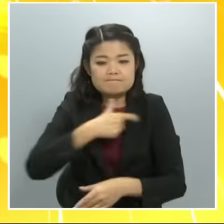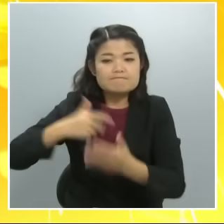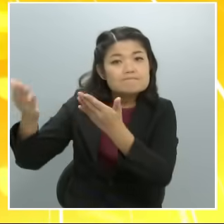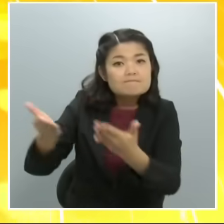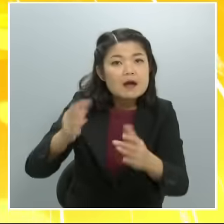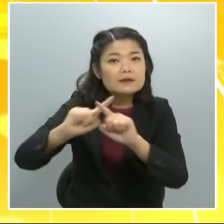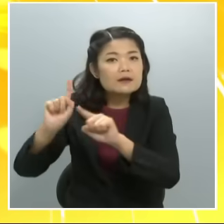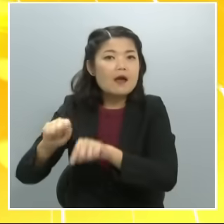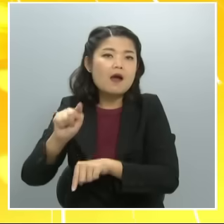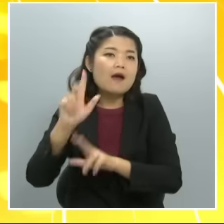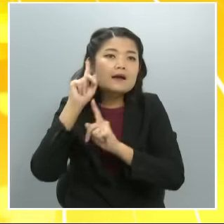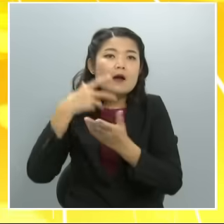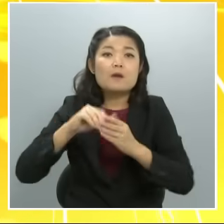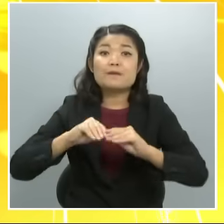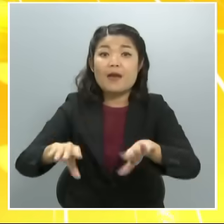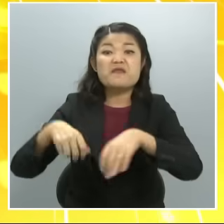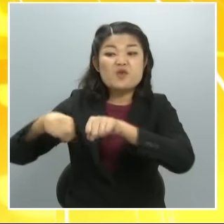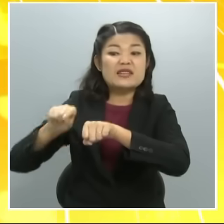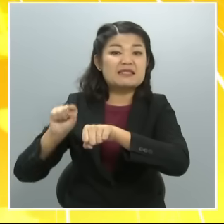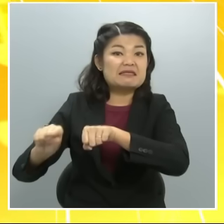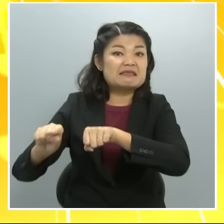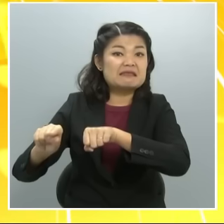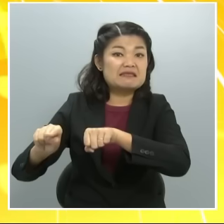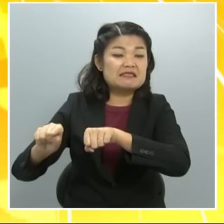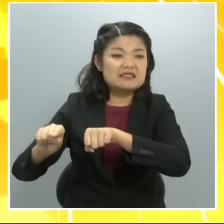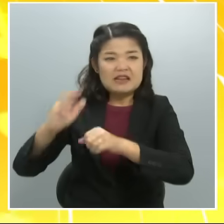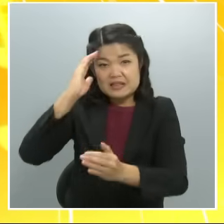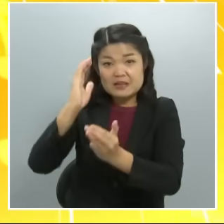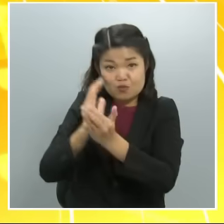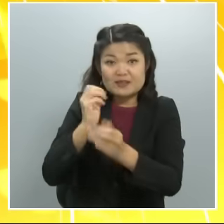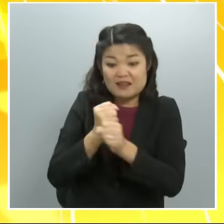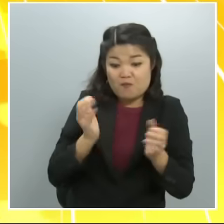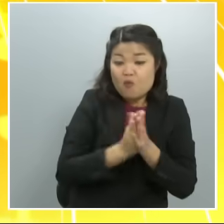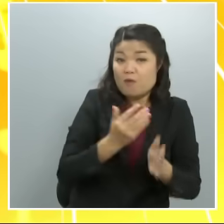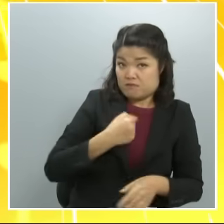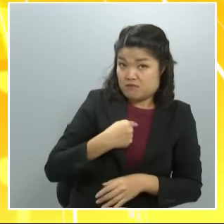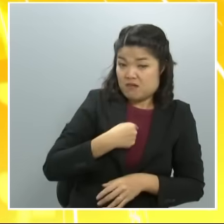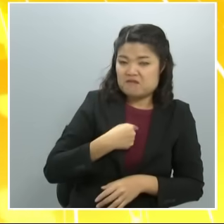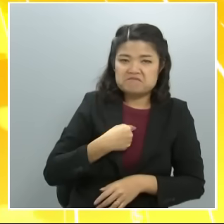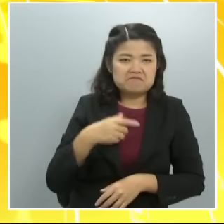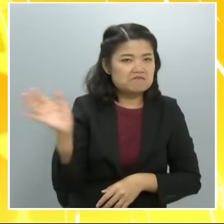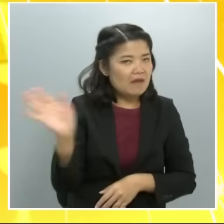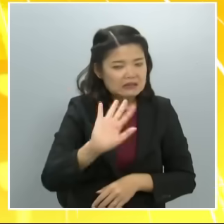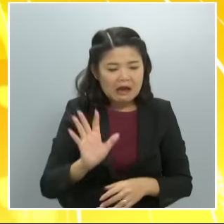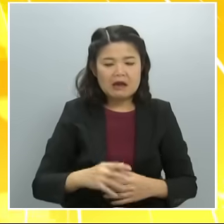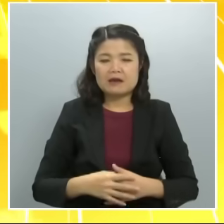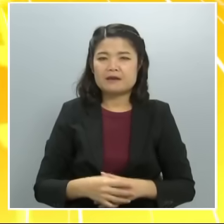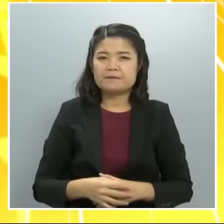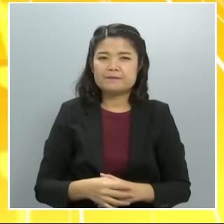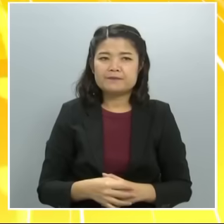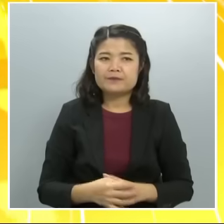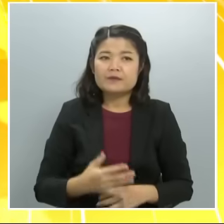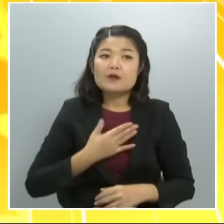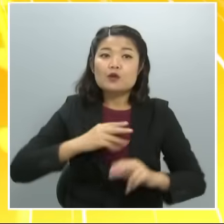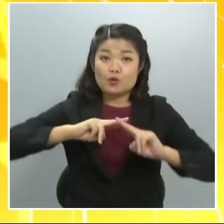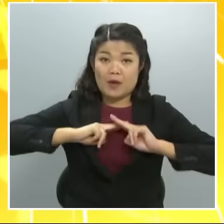ข่าวที่ออกไปว่าตำรวจที่ขับรถจักรยานยนต์นำขบวนเป็นตำรวจที่นำขบวนรถของผมไม่เป็นความจริงแล้วก็บอกด้วยว่าตนเอง